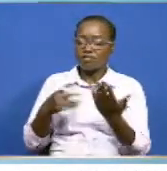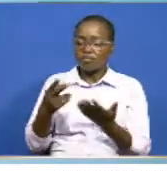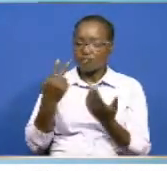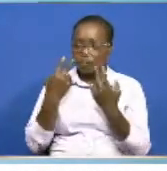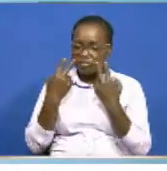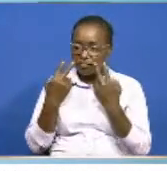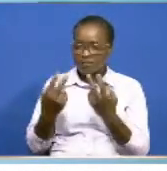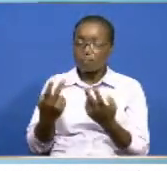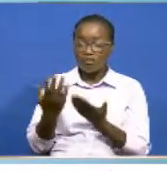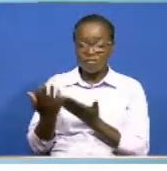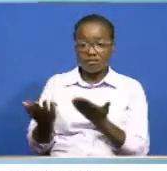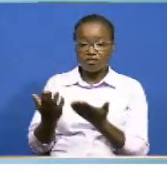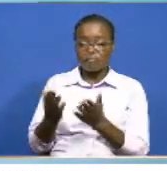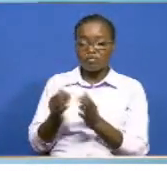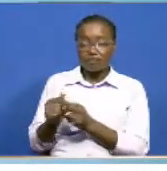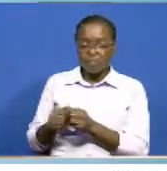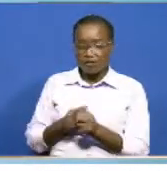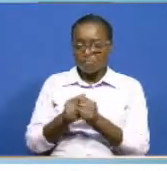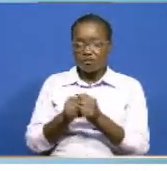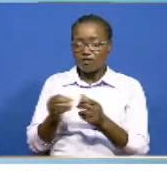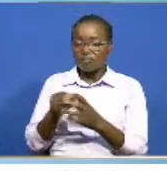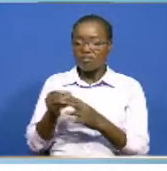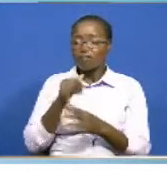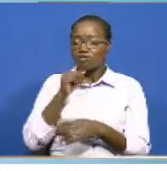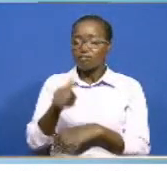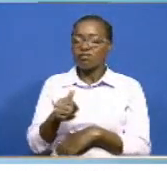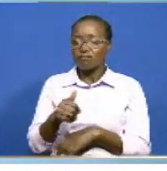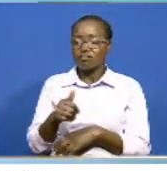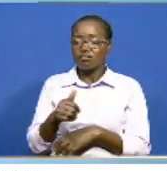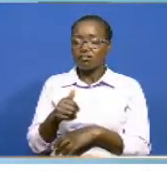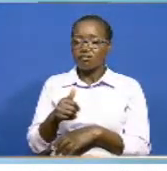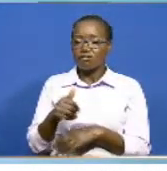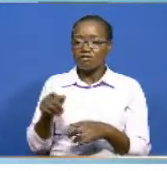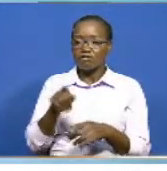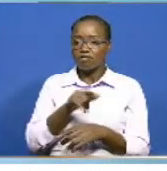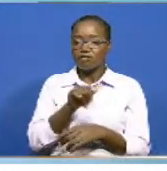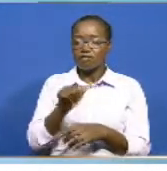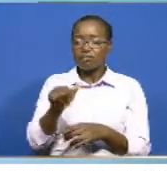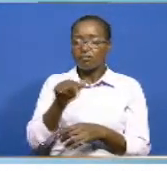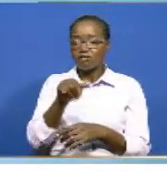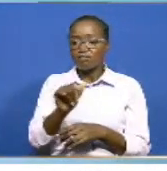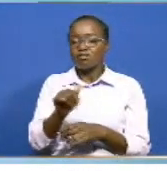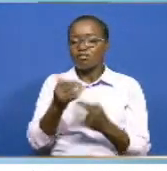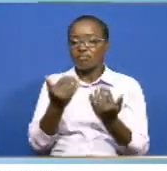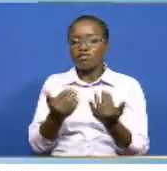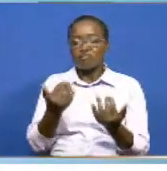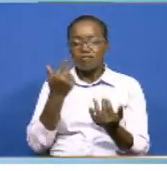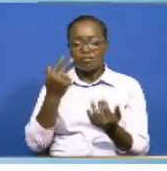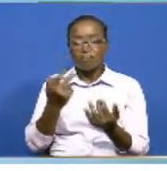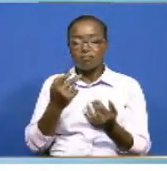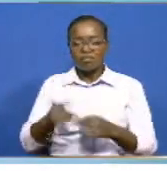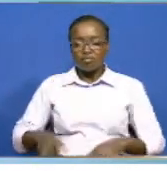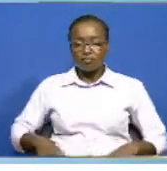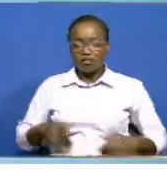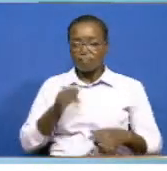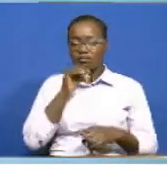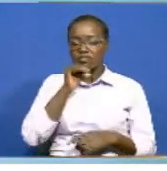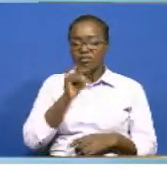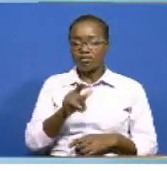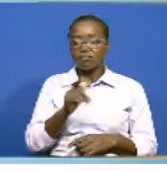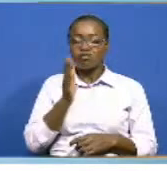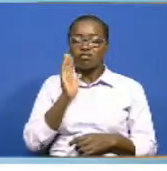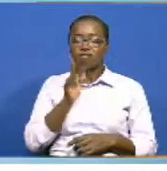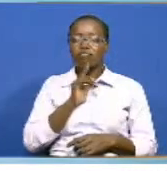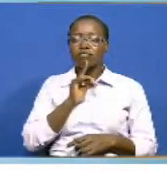anaona either wakiwa na yeye ama kama hata wazazi ya wako ni zile ambavyo mtoto anastahili kuona kwa miaka yake. So wazazi